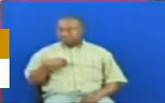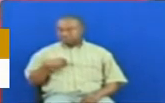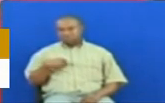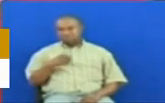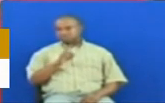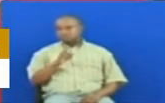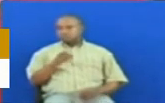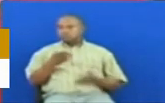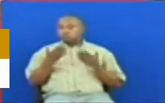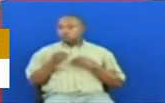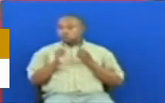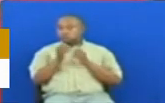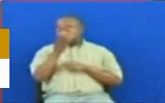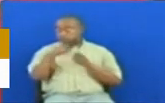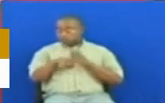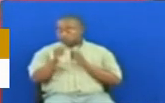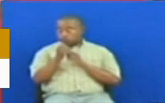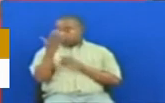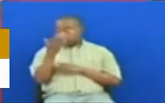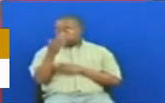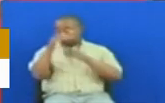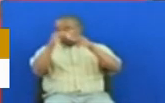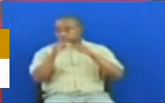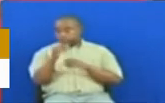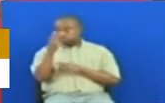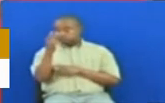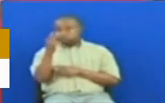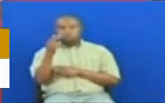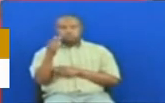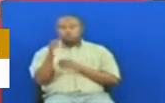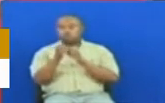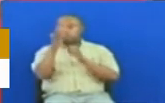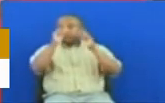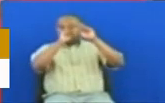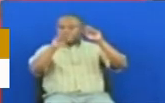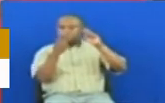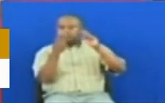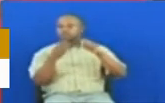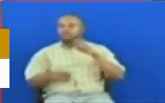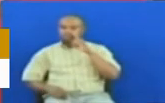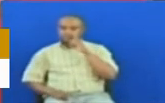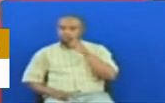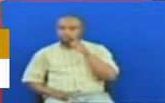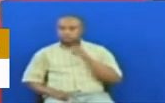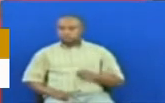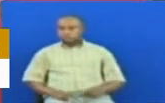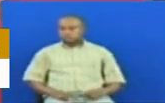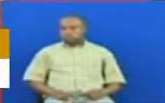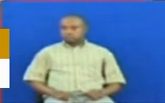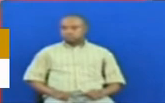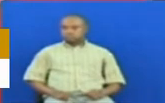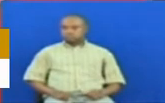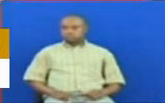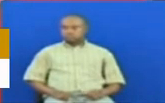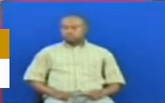Kulikuwa kuna jingine katika 15.2 mheshimiwa mwenyekiti. 15.2. Yeah, 15.2 vile